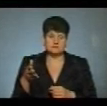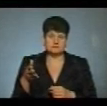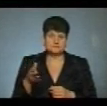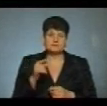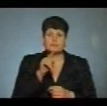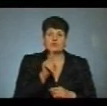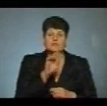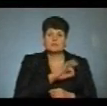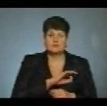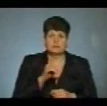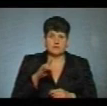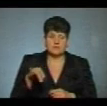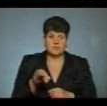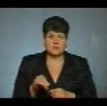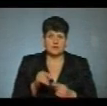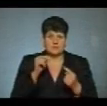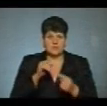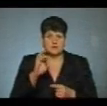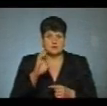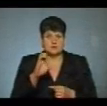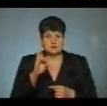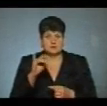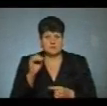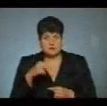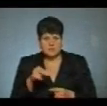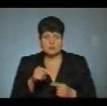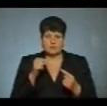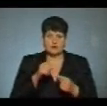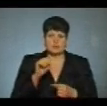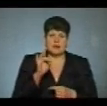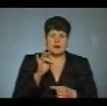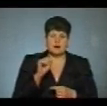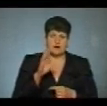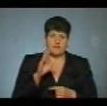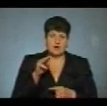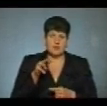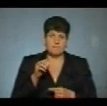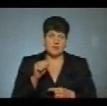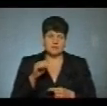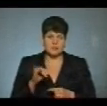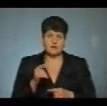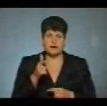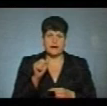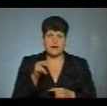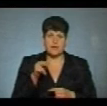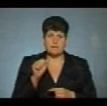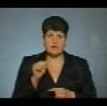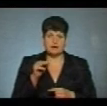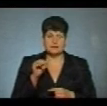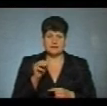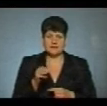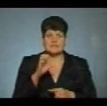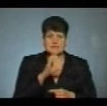застосовувала Європа. Тобто і проти СНІДу, проти ревматоїдного артриту, і проти гепатиту С.